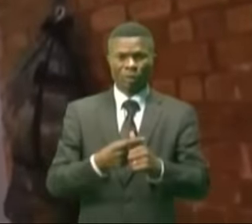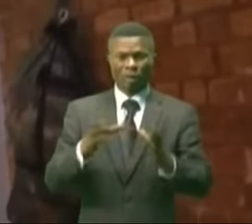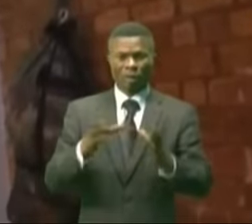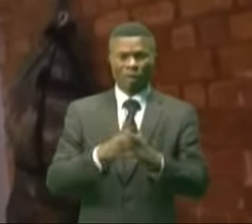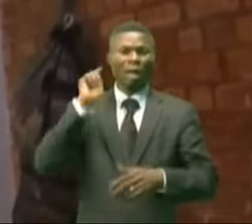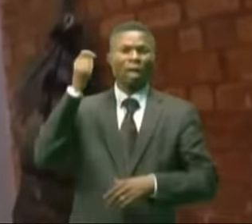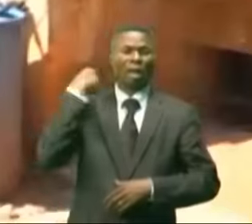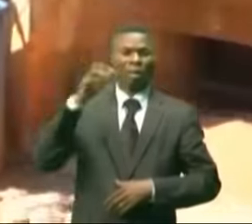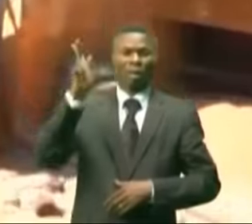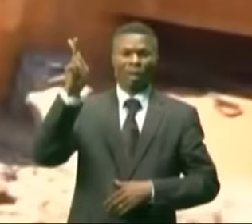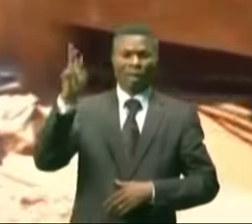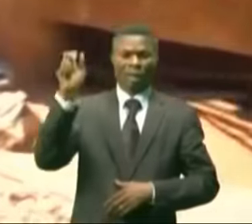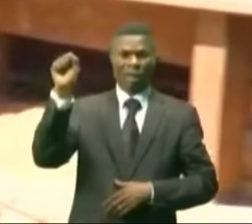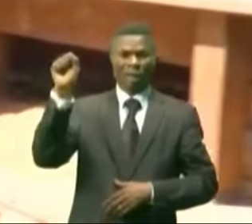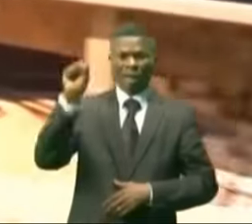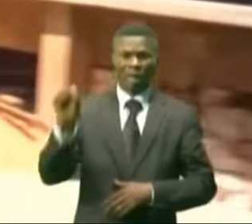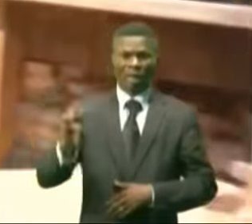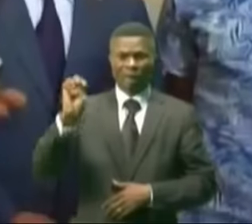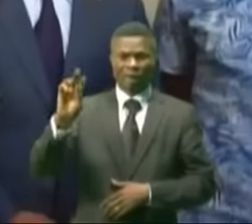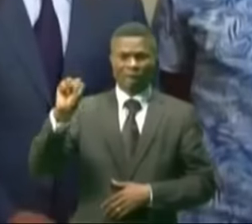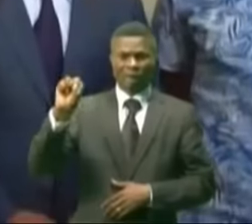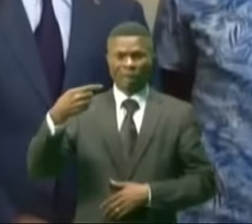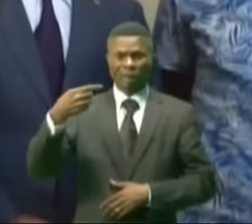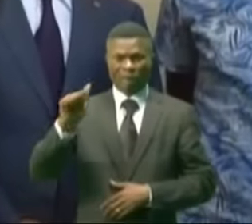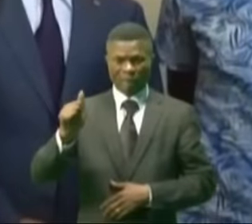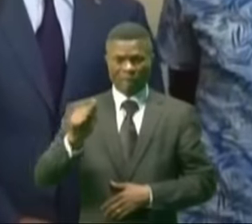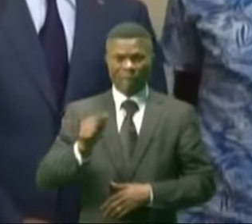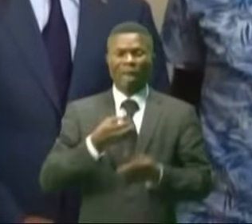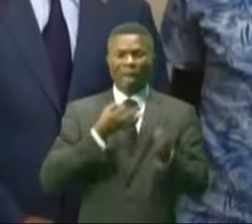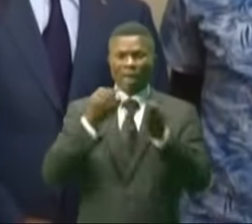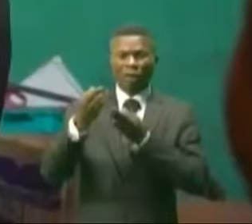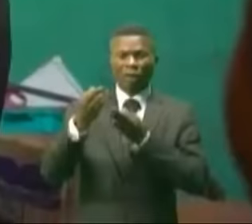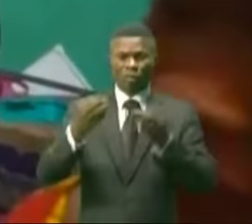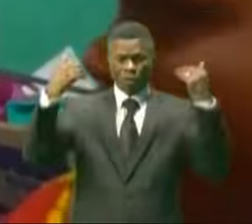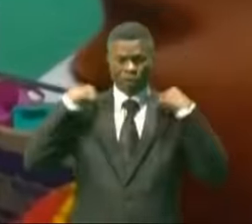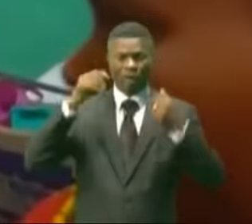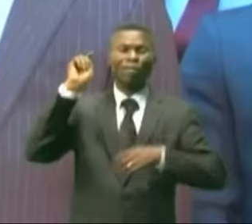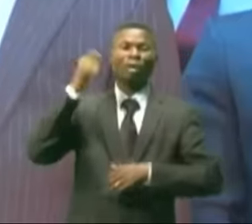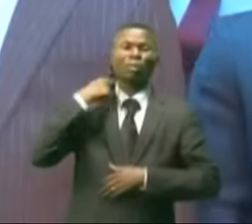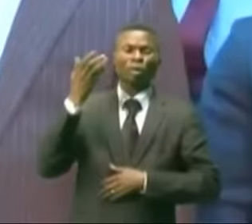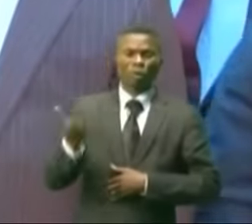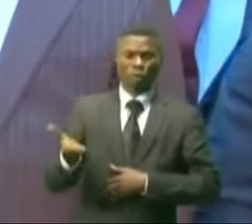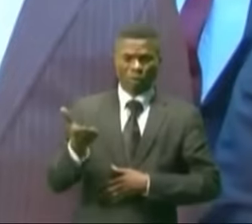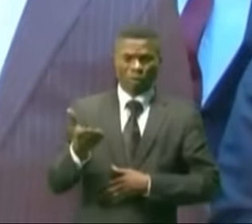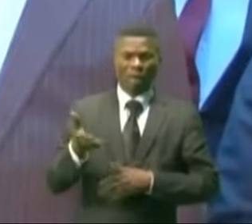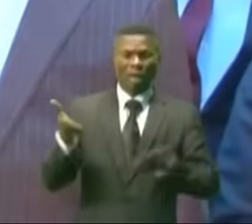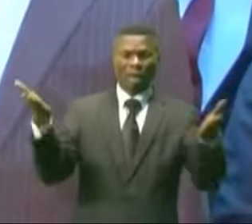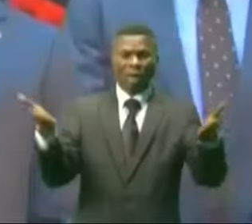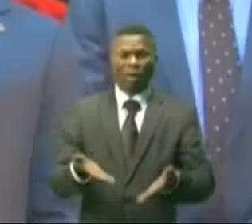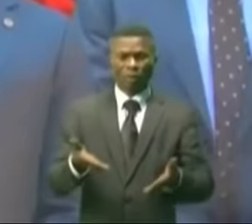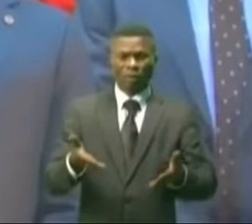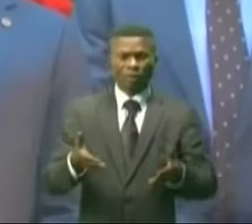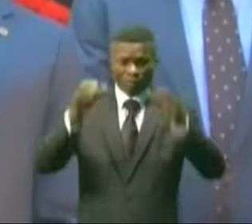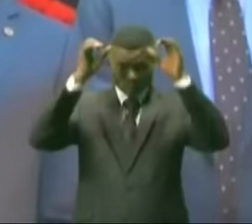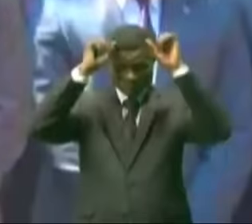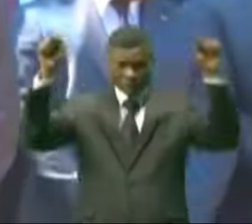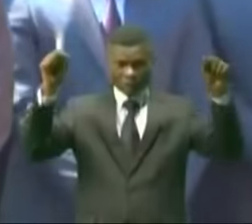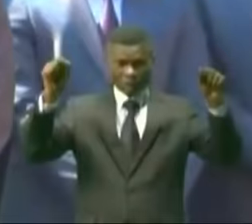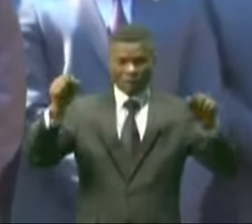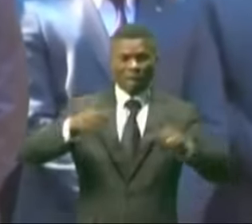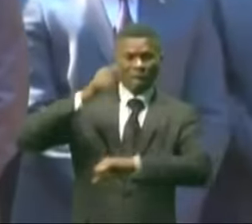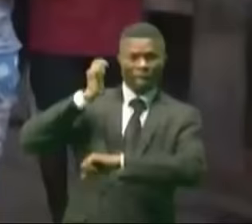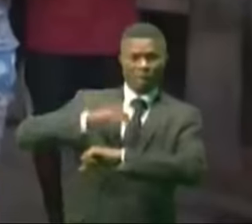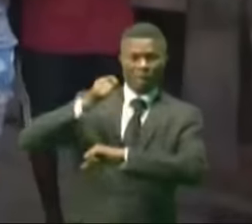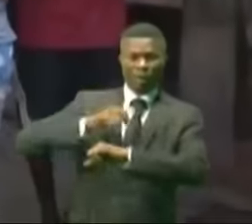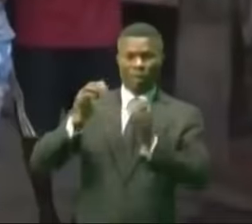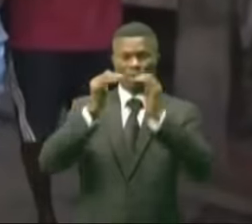de Kasenga. Sous les explications de l'administrateur de ce lieu de détention et en présence du président du tribunal de paix,